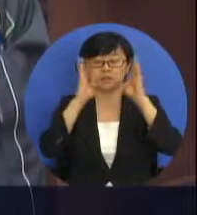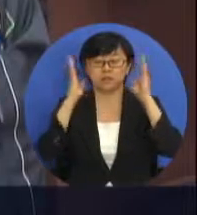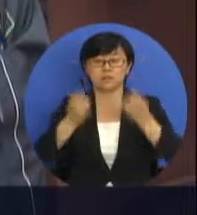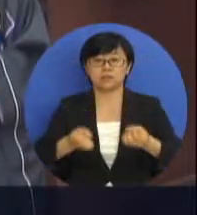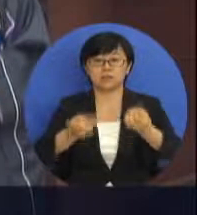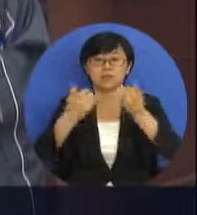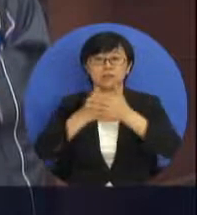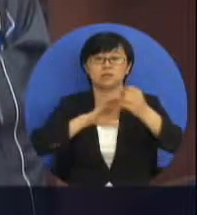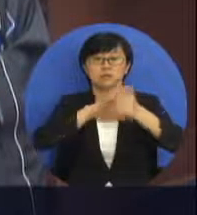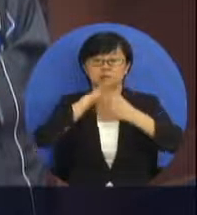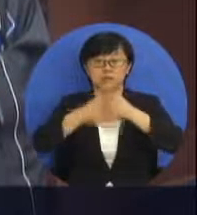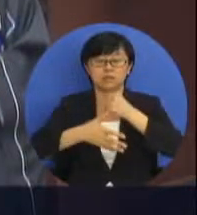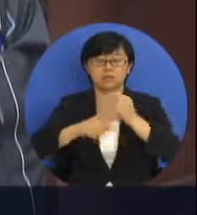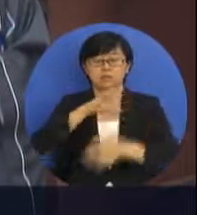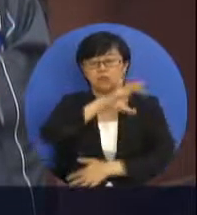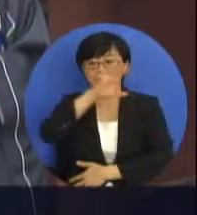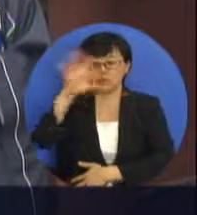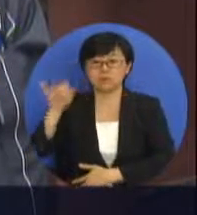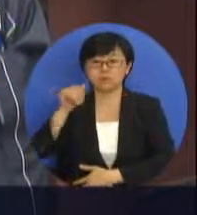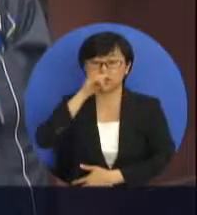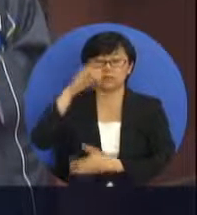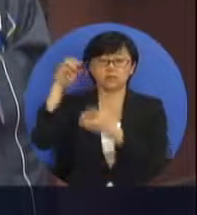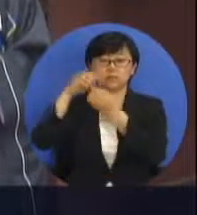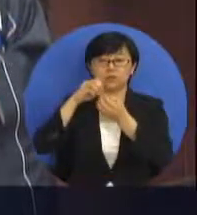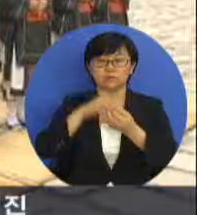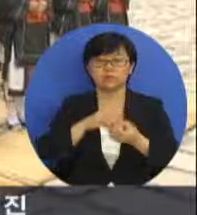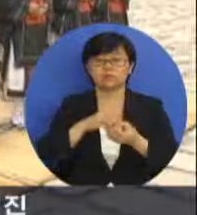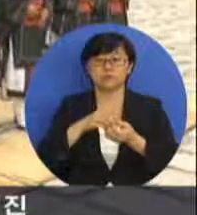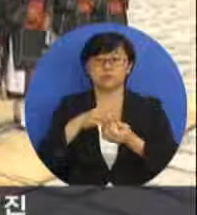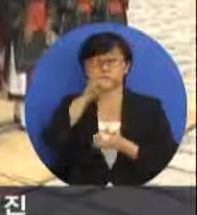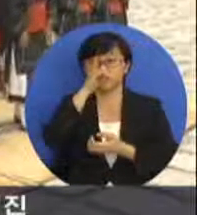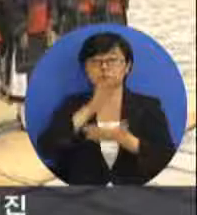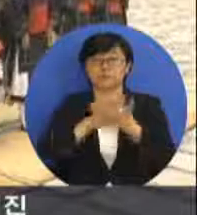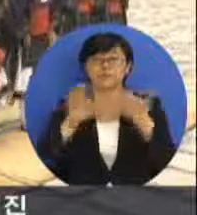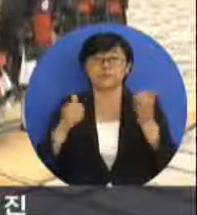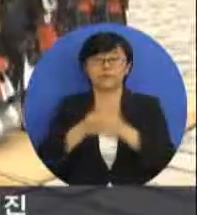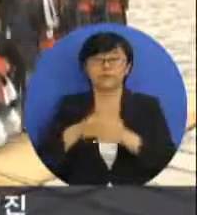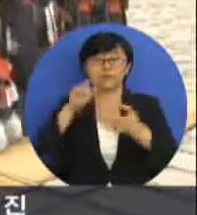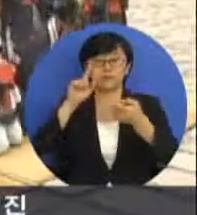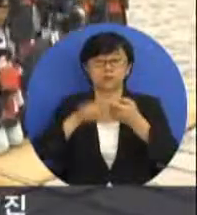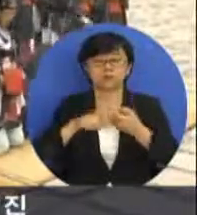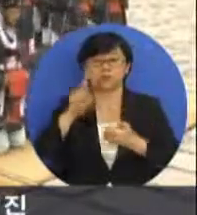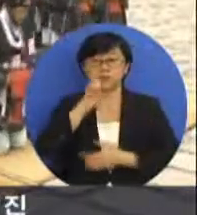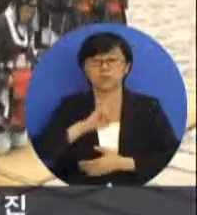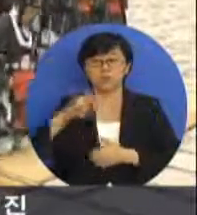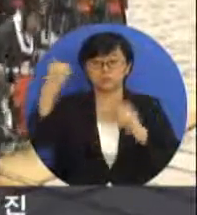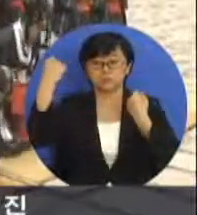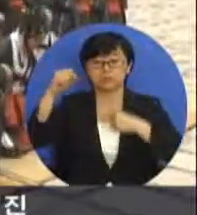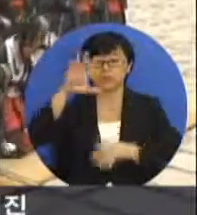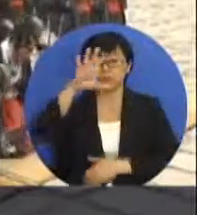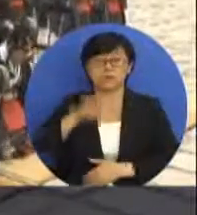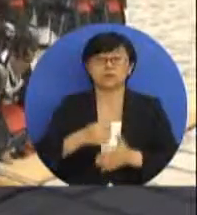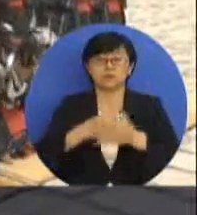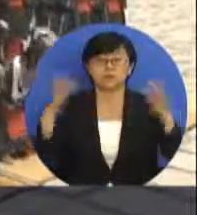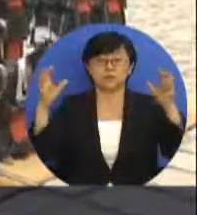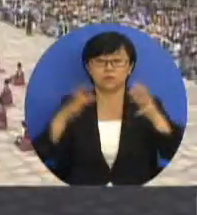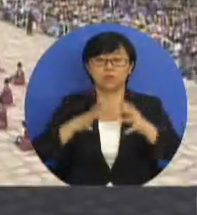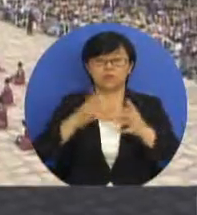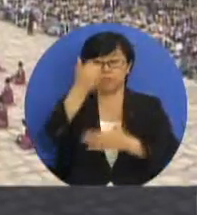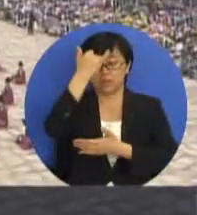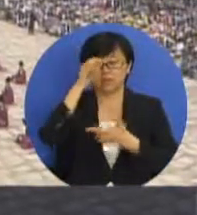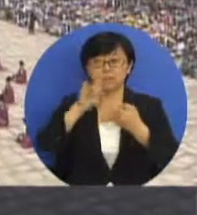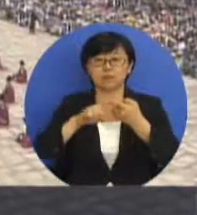행사로 세계적으로 유래가 드문 유교 전통의례입니다. 종묘제례는 제례학과 일무가 함께 어우러진